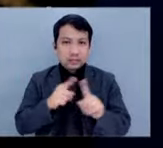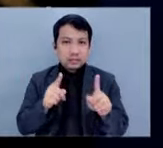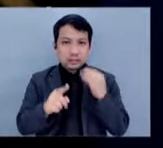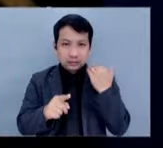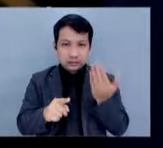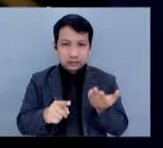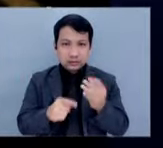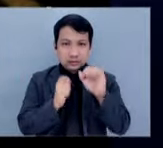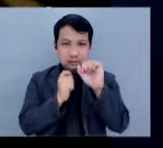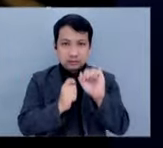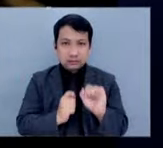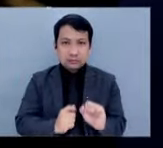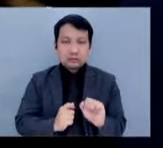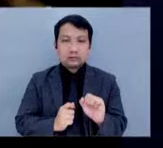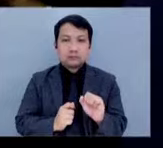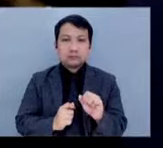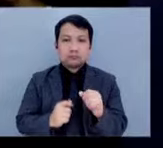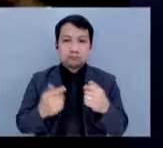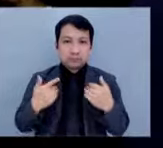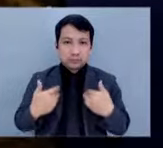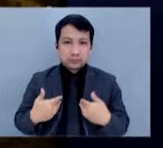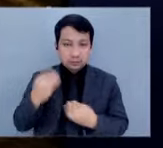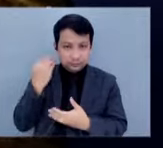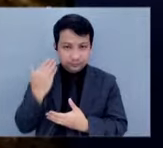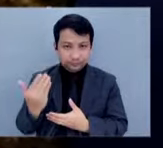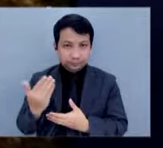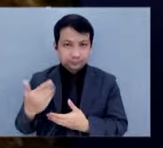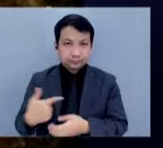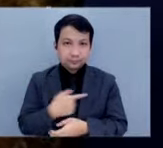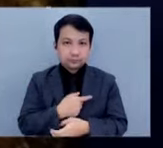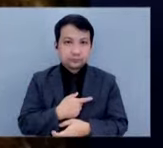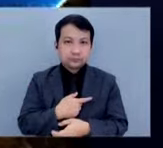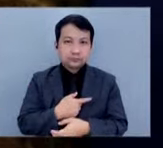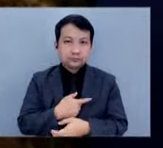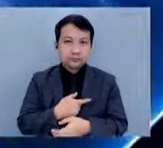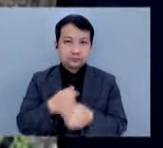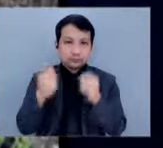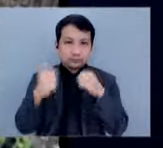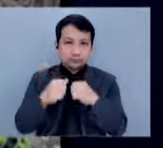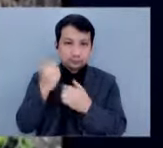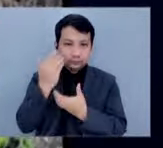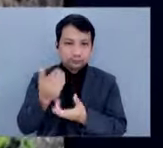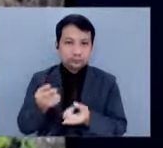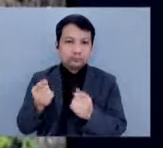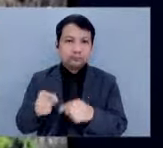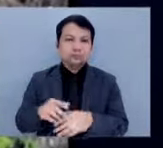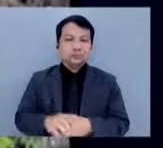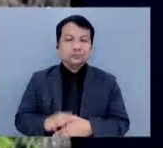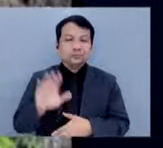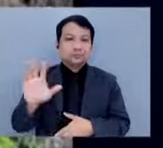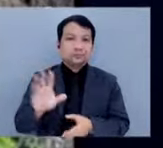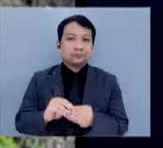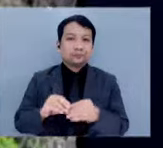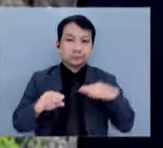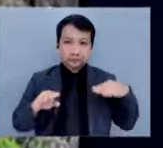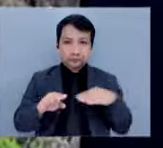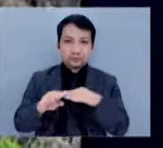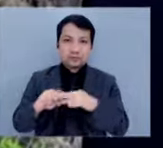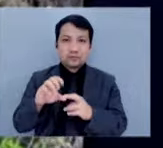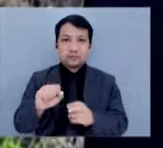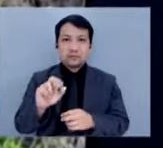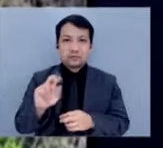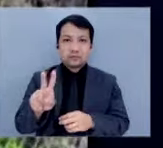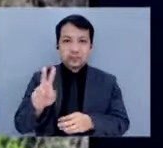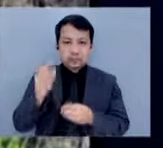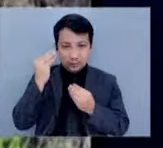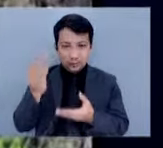karpintero. Nagpapagaling sa ospital ang mga sugatan, nagkaarigluhan na rin. Sumadsad ang SUV na ito sa